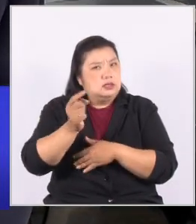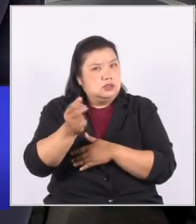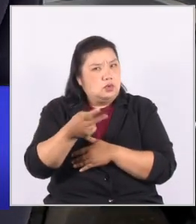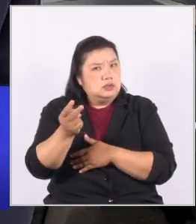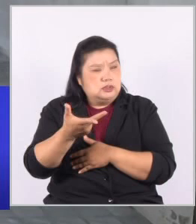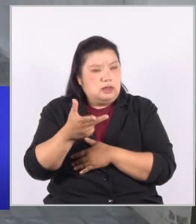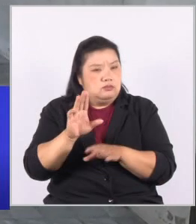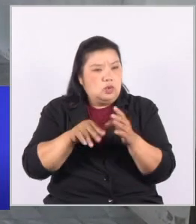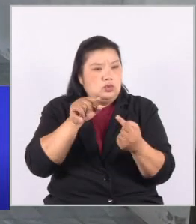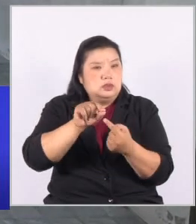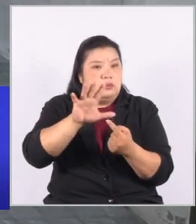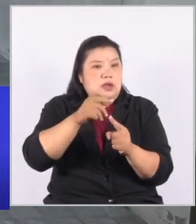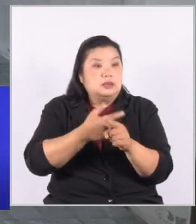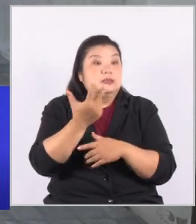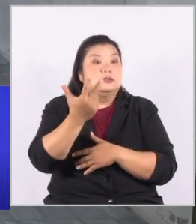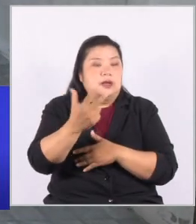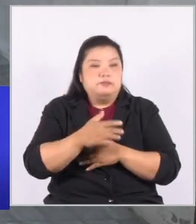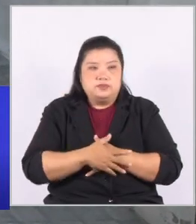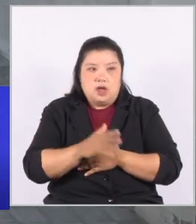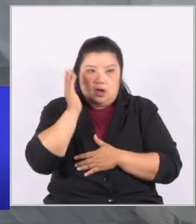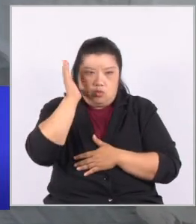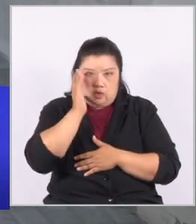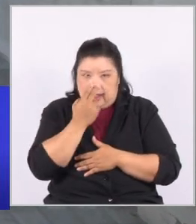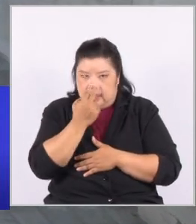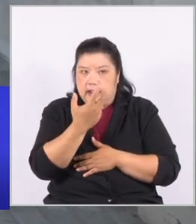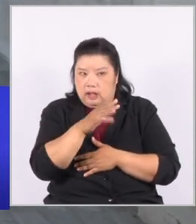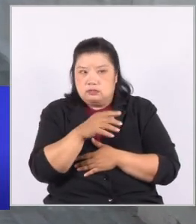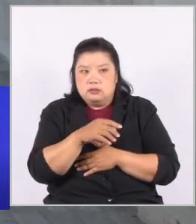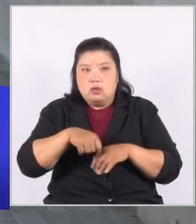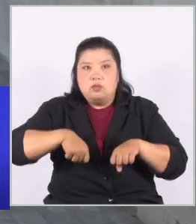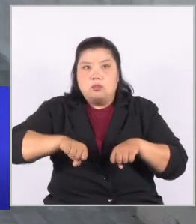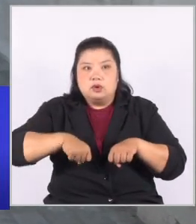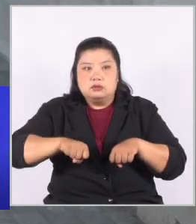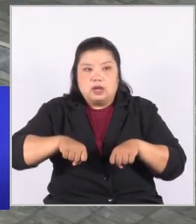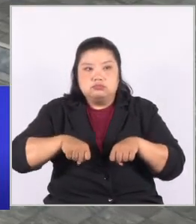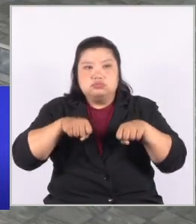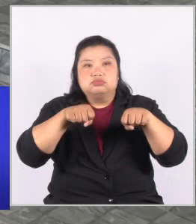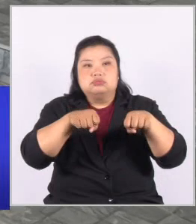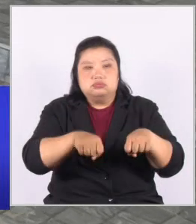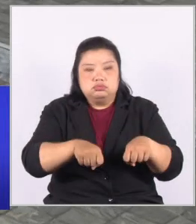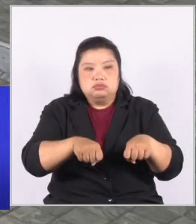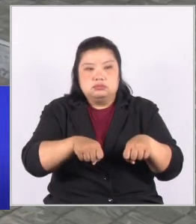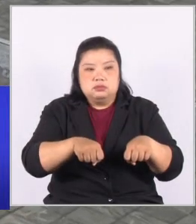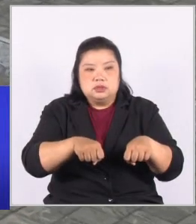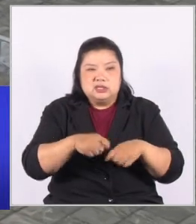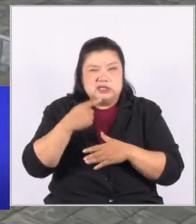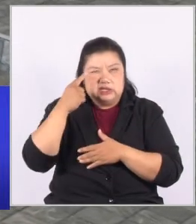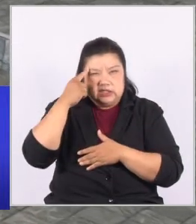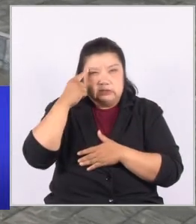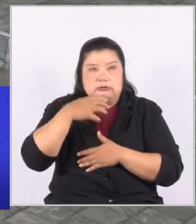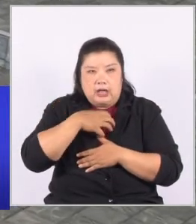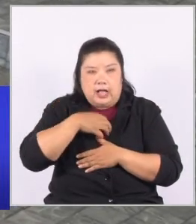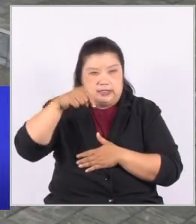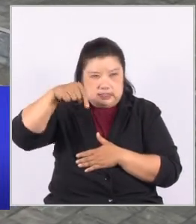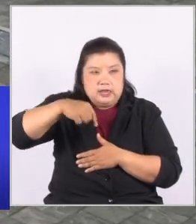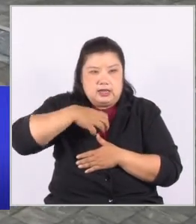ที่25มีนาคมผู้ชายคนนี้ตั้งใจขี่มอเตอร์ไซค์จากปากซอยมาจอดที่ข้างกำแพงบ้านคือเหมือนตั้งใจว่ามาบ้านนี้เลยคุ